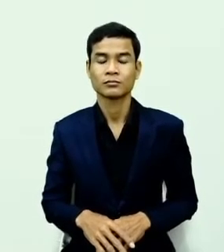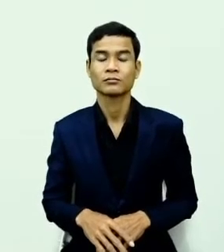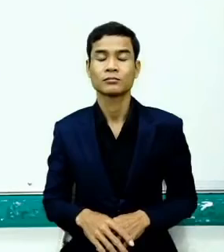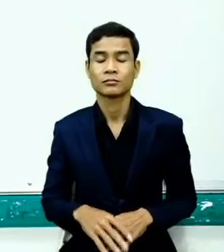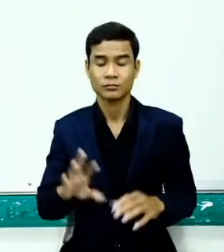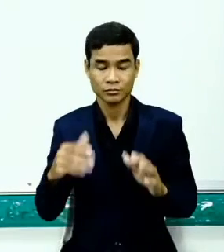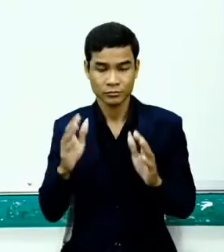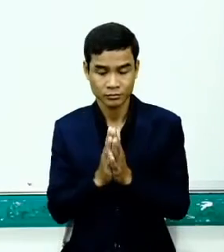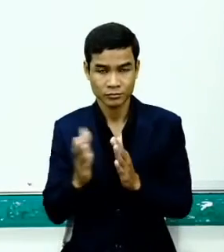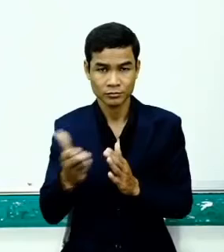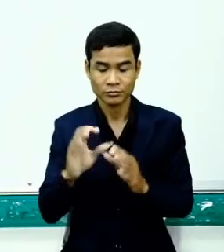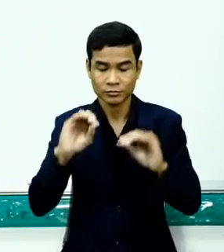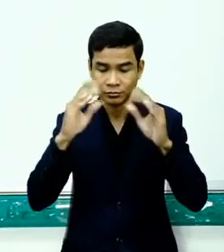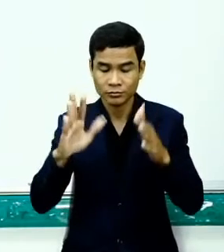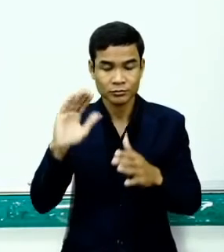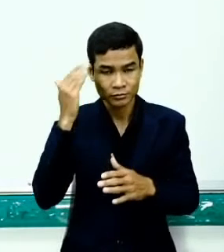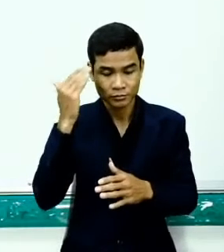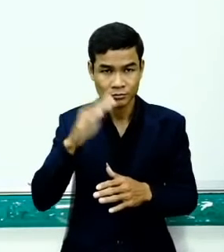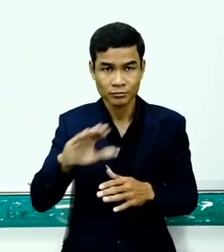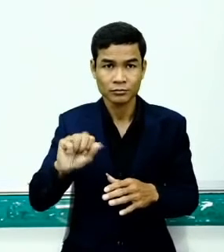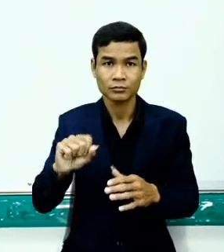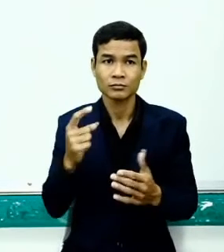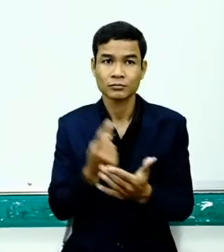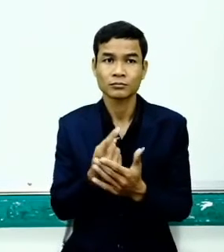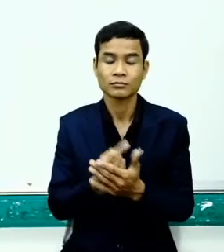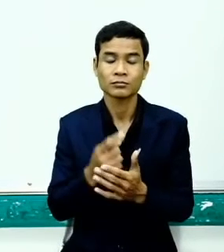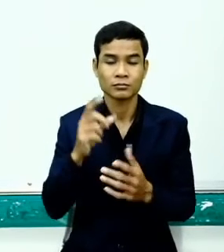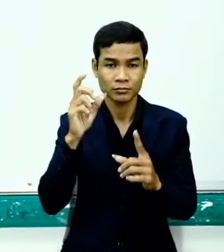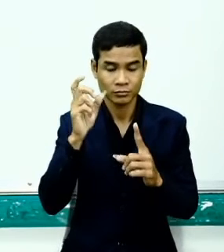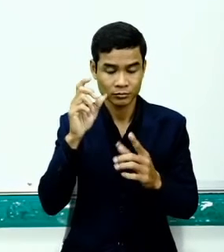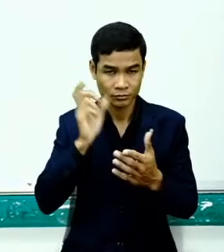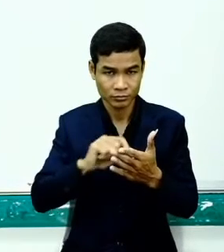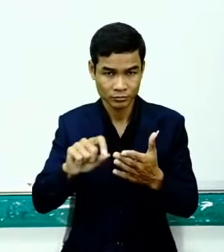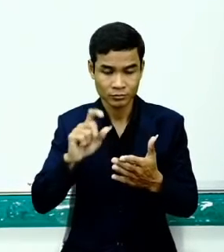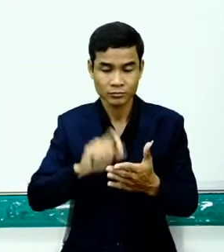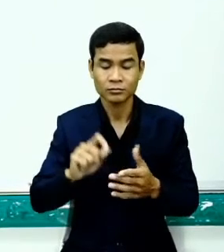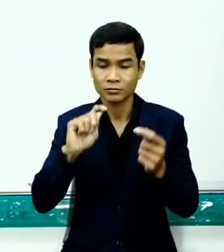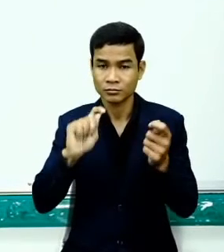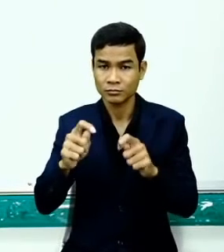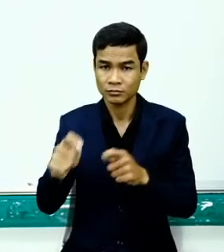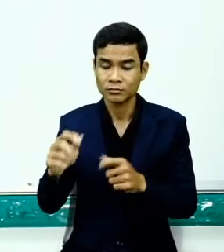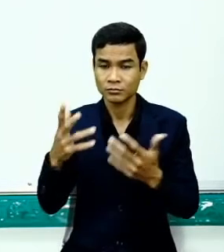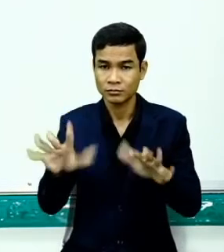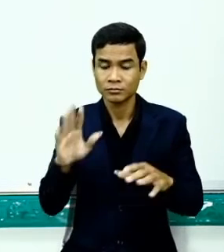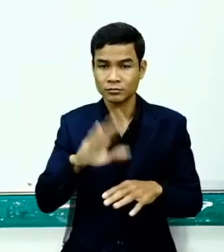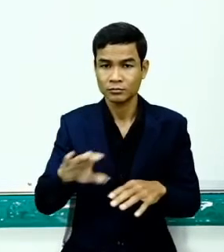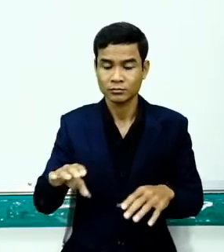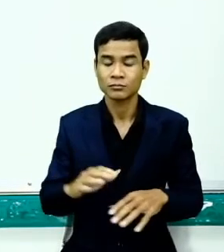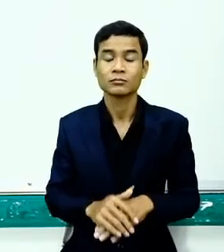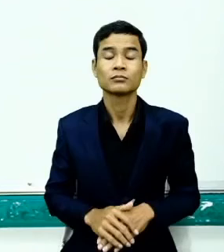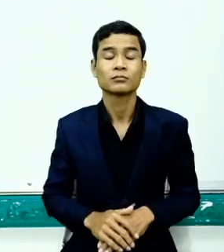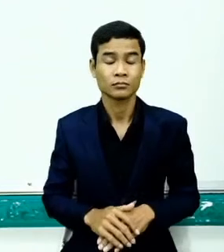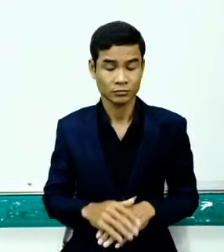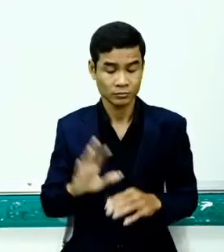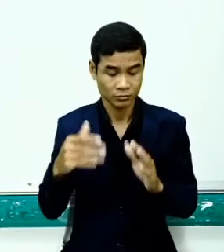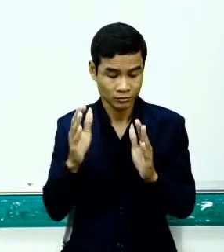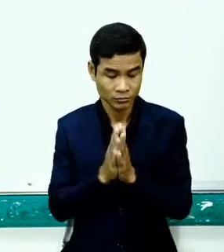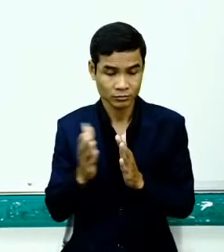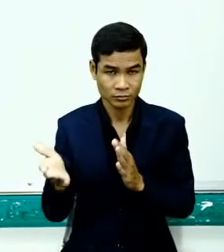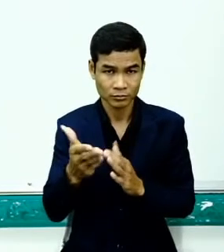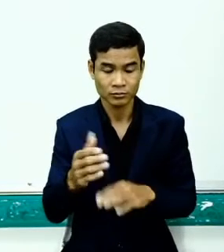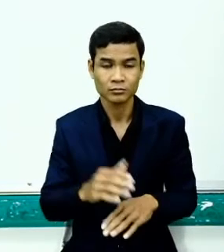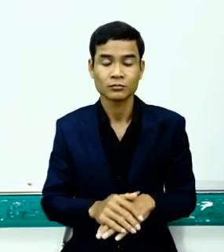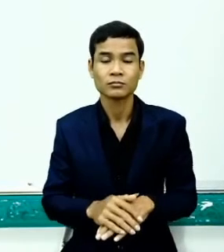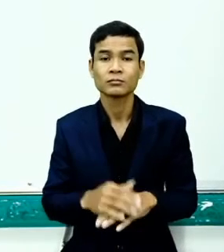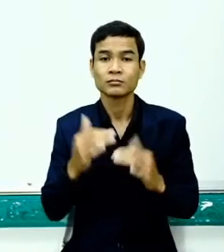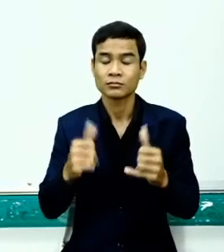ចាអរគុណមែនតើអ្នកគ្រូសង្ឃឹមថាកូនប្រកបជាបានចូលរួមសរសេរនិងកែលម្អរួចរាល់ហើយចាអរគុណមែនតើកូន